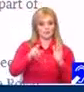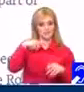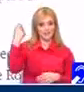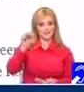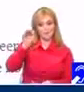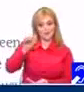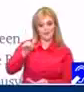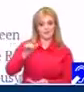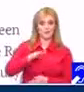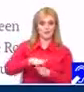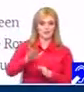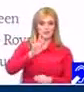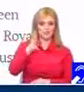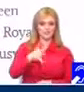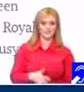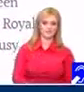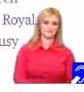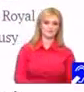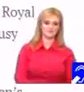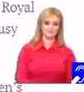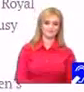micuțul George, 5 ani.